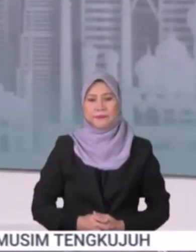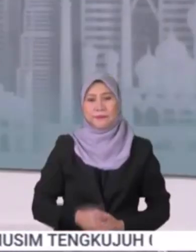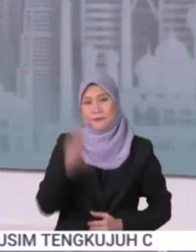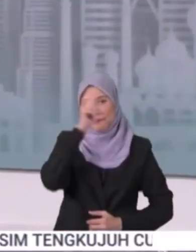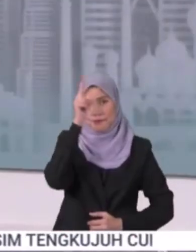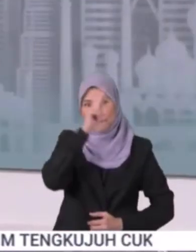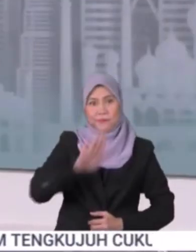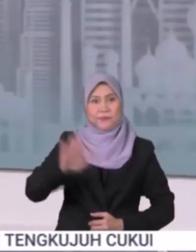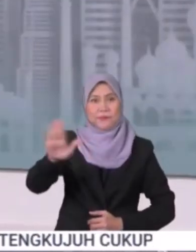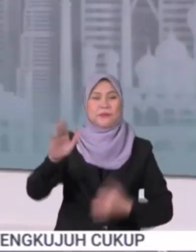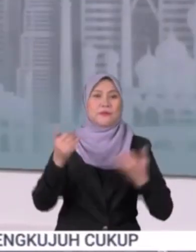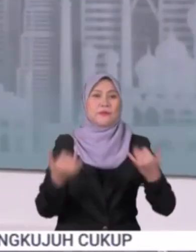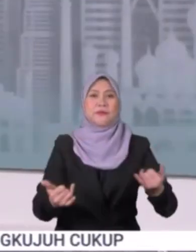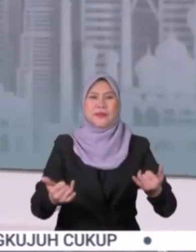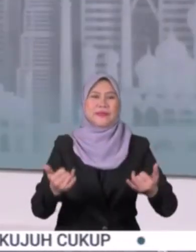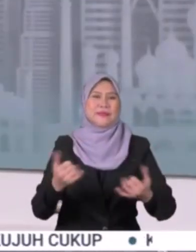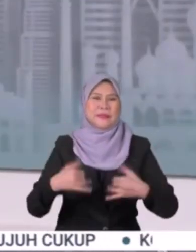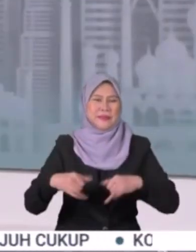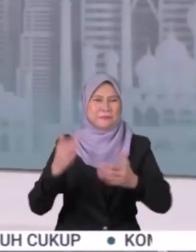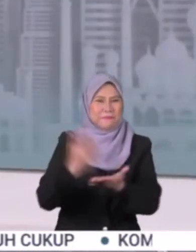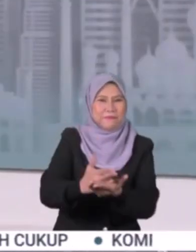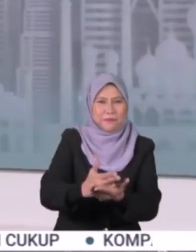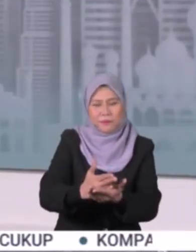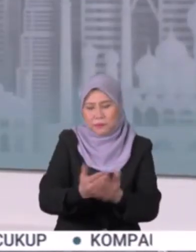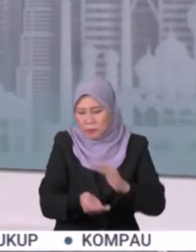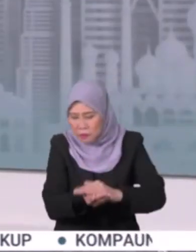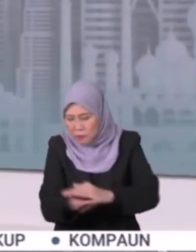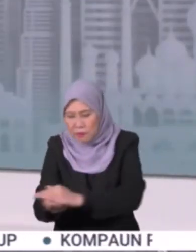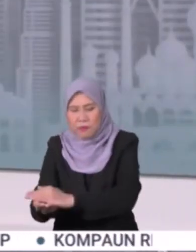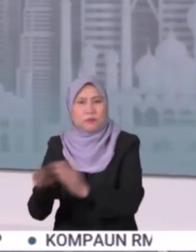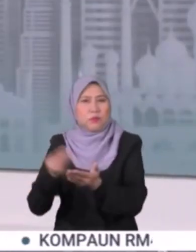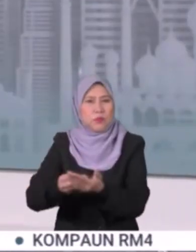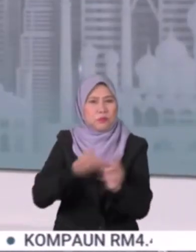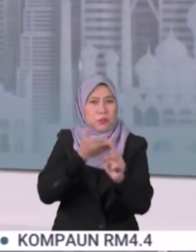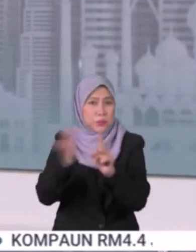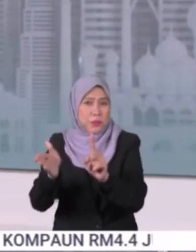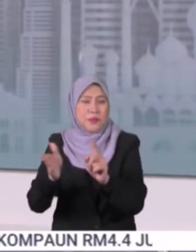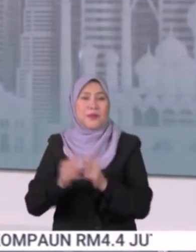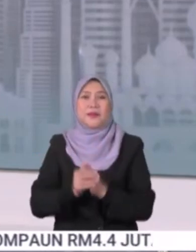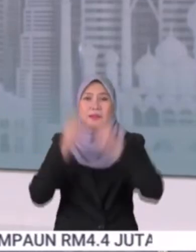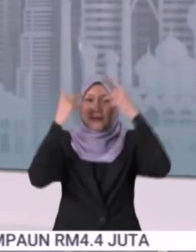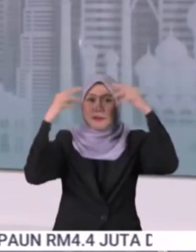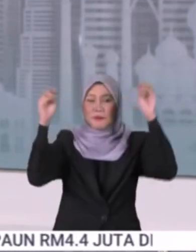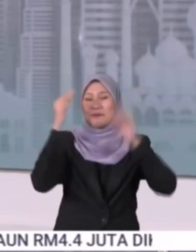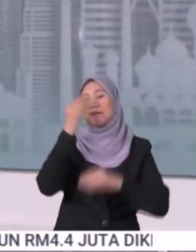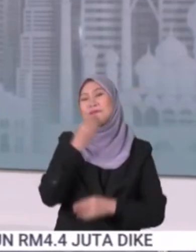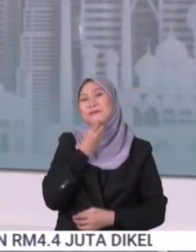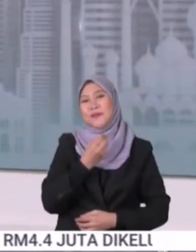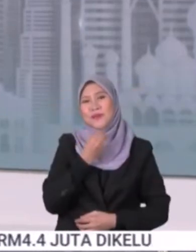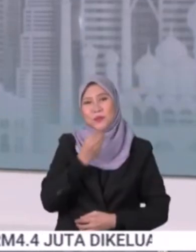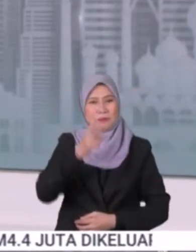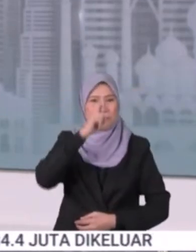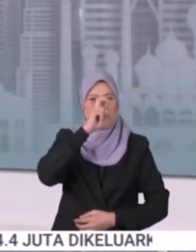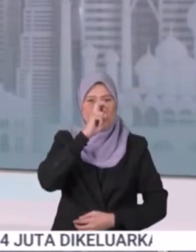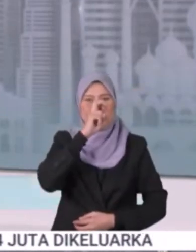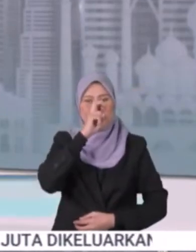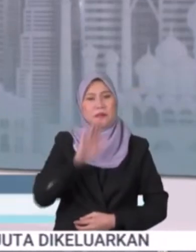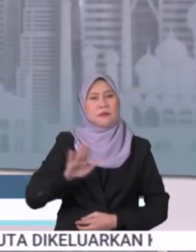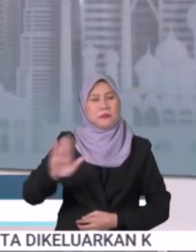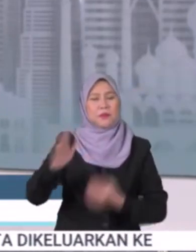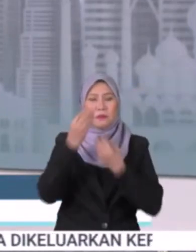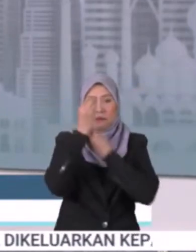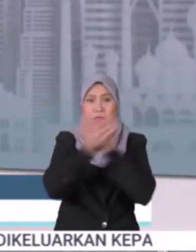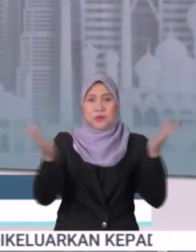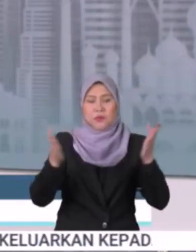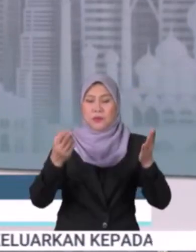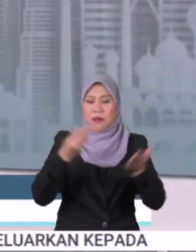Kerajaan Madani ketika ini sedang berperang dengan rasuah dan penyelewengan. Untuk itu, Perdana Menteri Datuk Seri Anwar Ibrahim menegaskan beliau